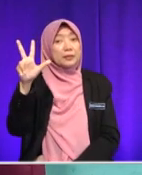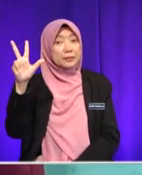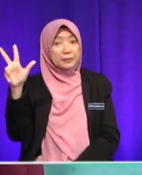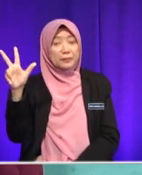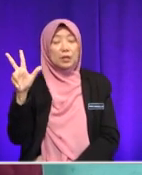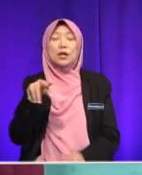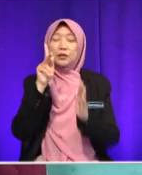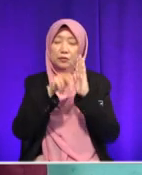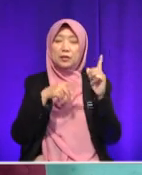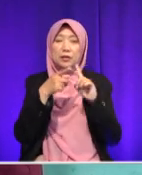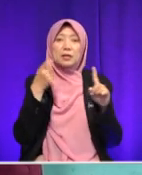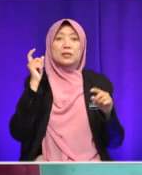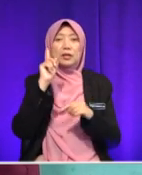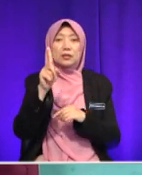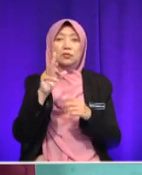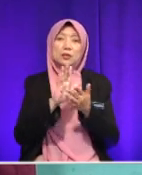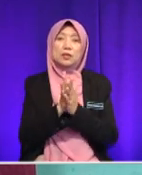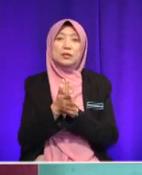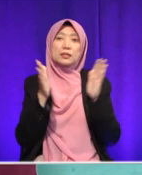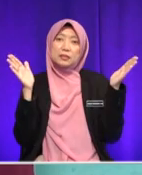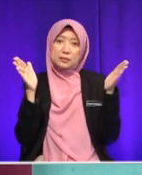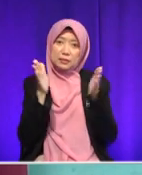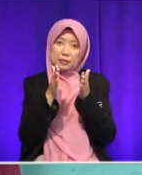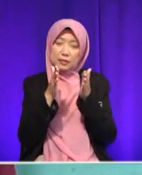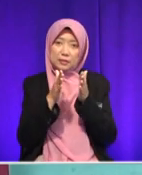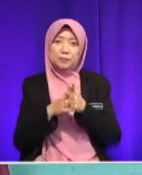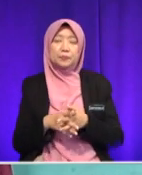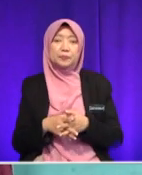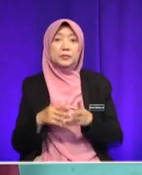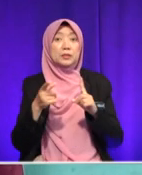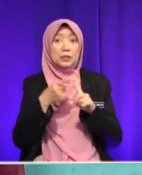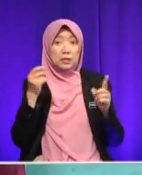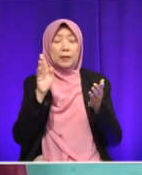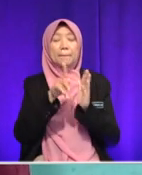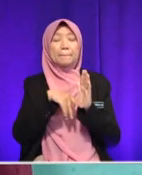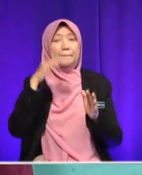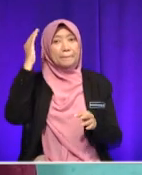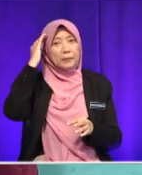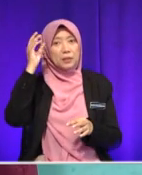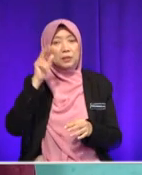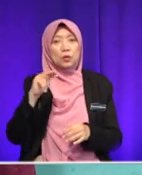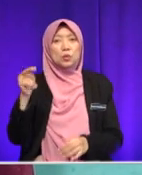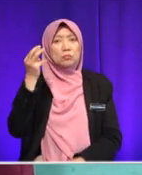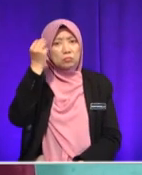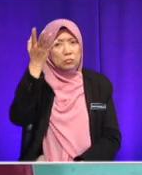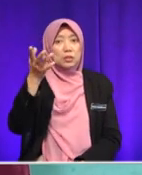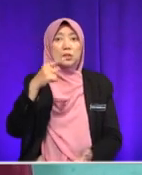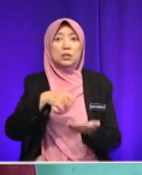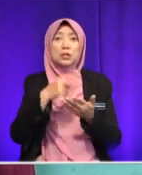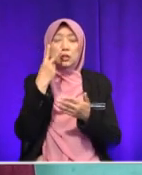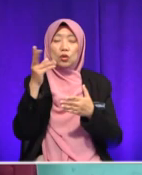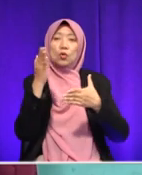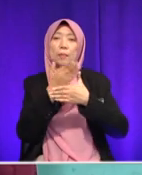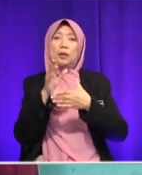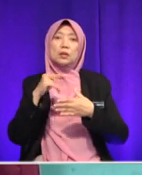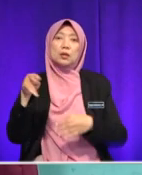daripada 1. Maksudnya dia jadi kecil. Baik. Okay, baik. Dengan pengetahuan ini, kita lihat bahagian B. Kalau